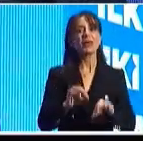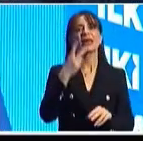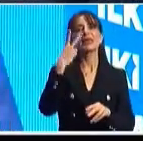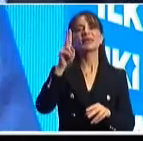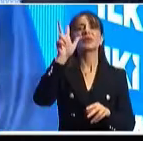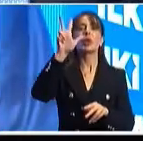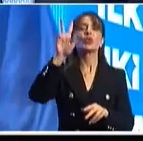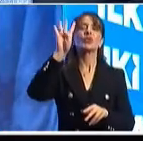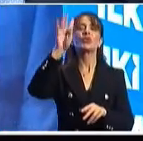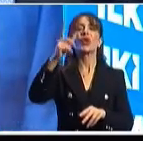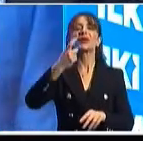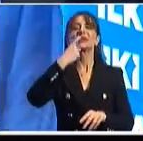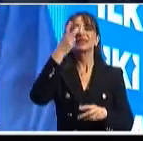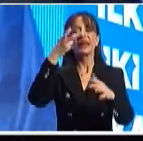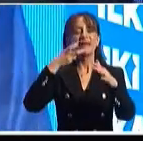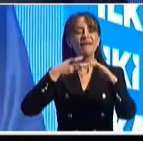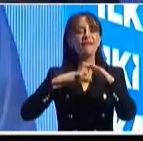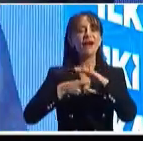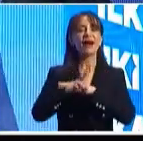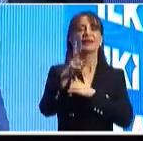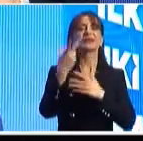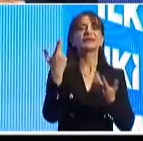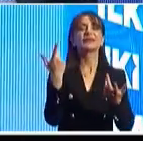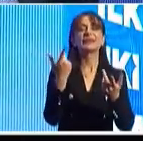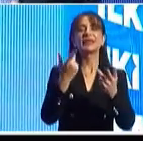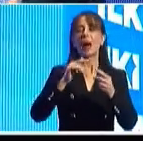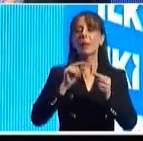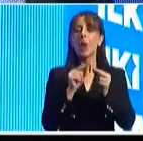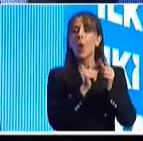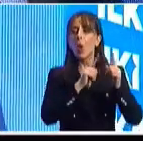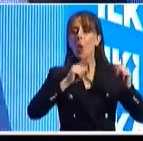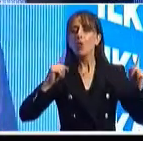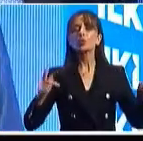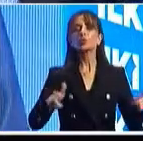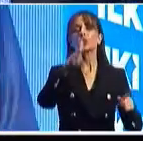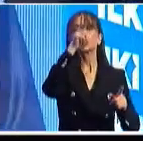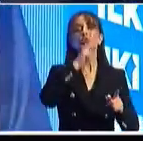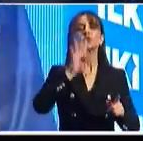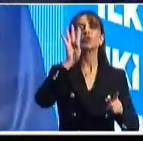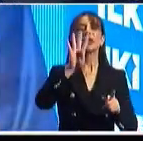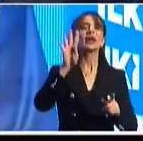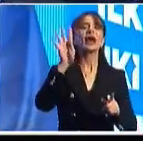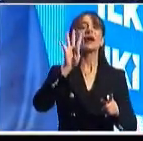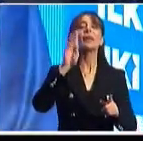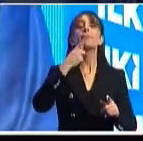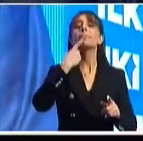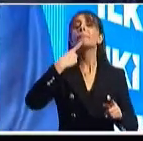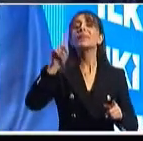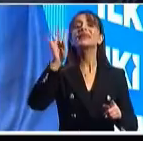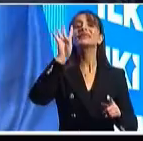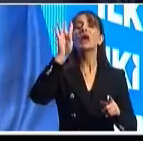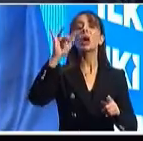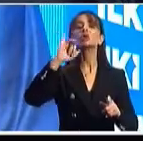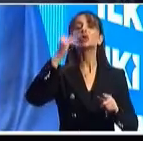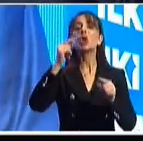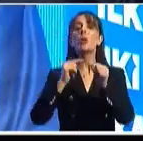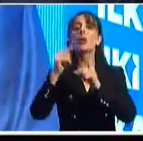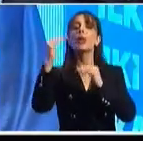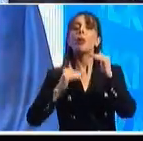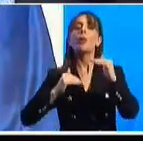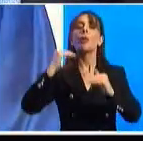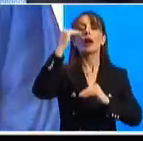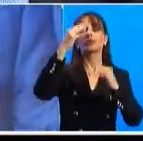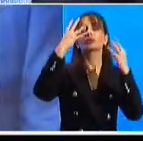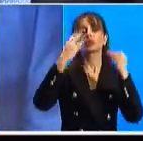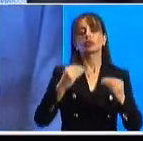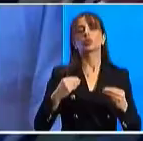yılında raylı sistem uzunluğumuza 354 kilometre daha ekleyerek 1004 kilometreye çıkarmış olacağız.